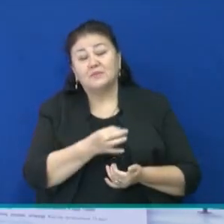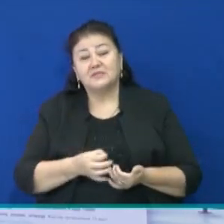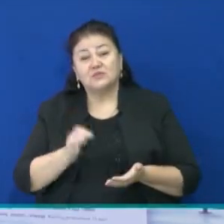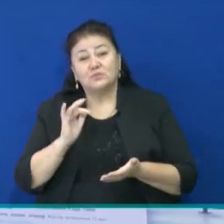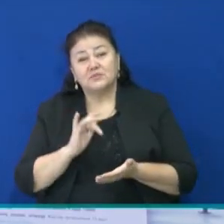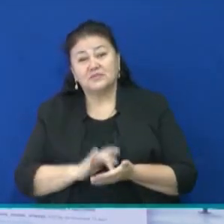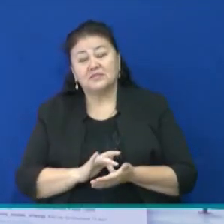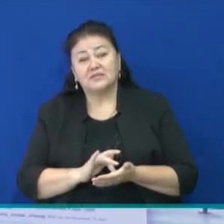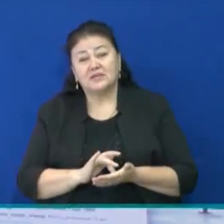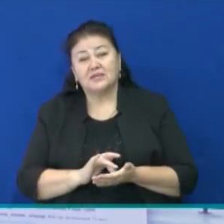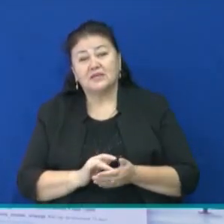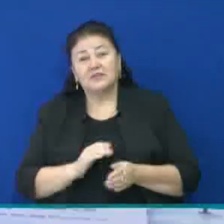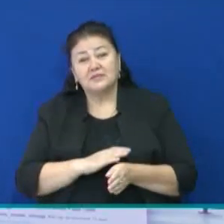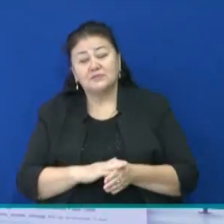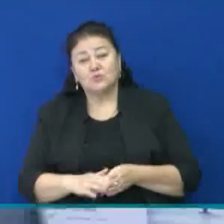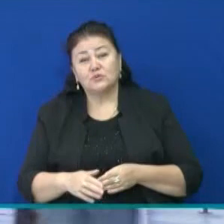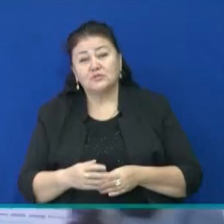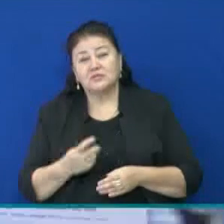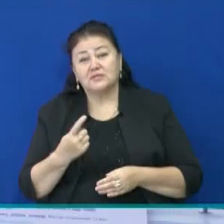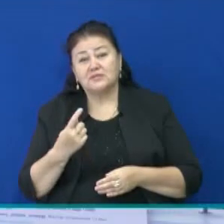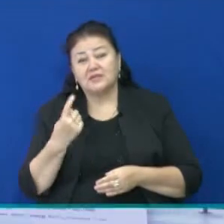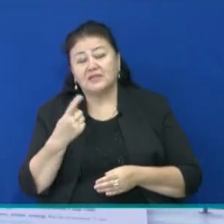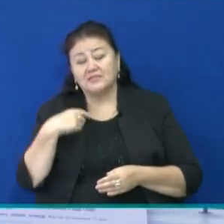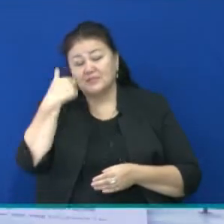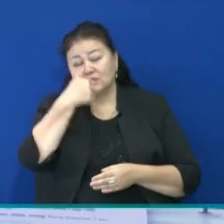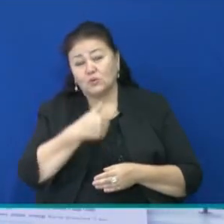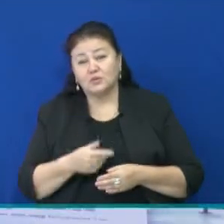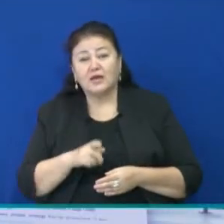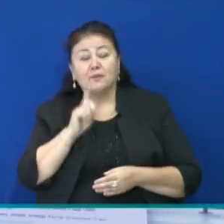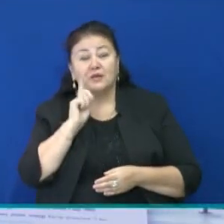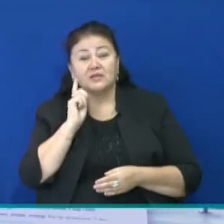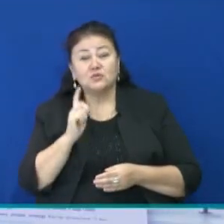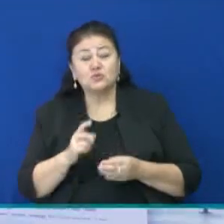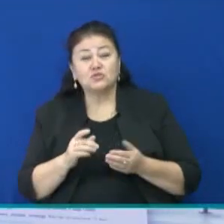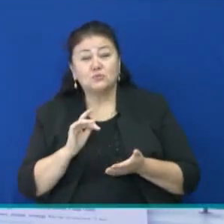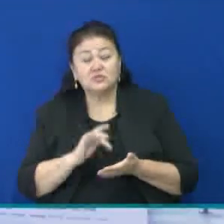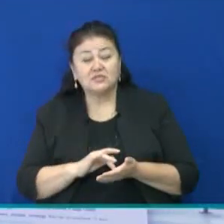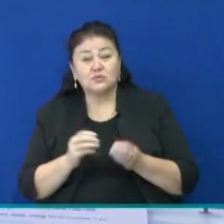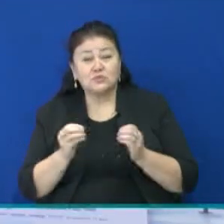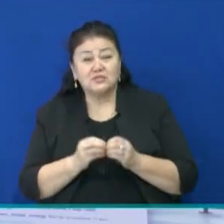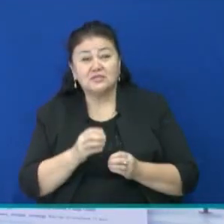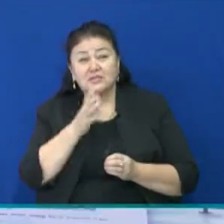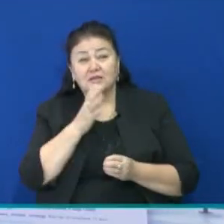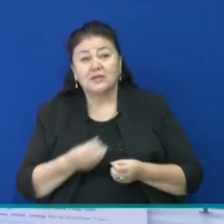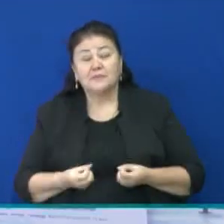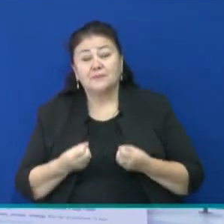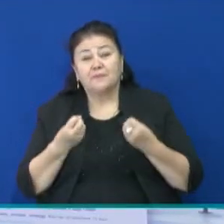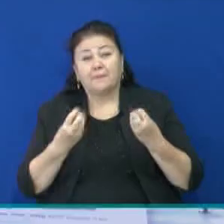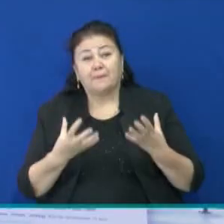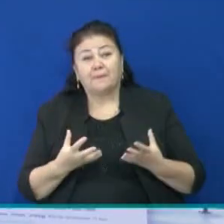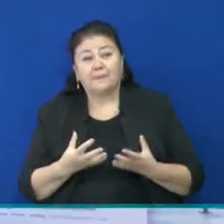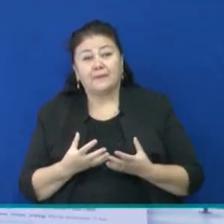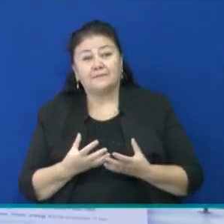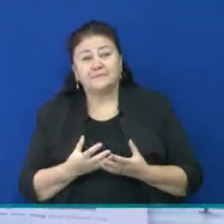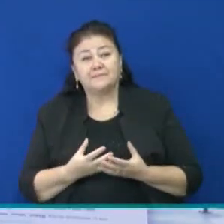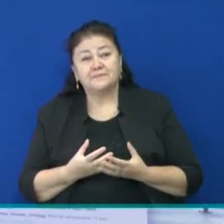Нашей области исполнился уже год, также ресурсному центру исполняется 10 лет. Мы приняли предложение молодежи отметить десятилетие молодежного ресурсного